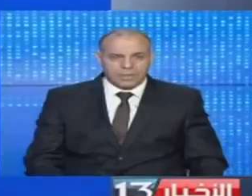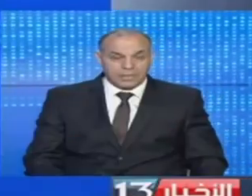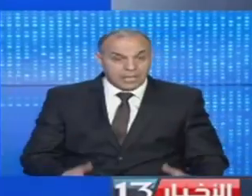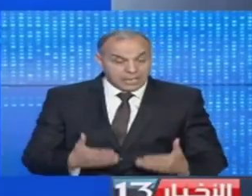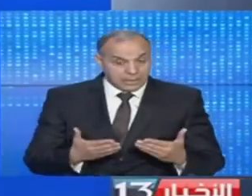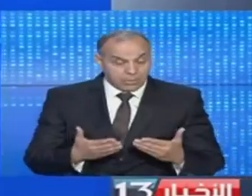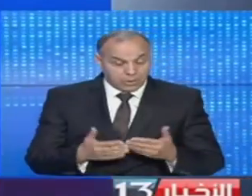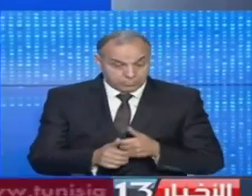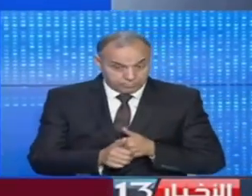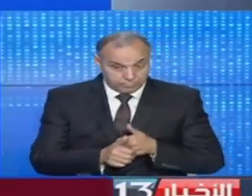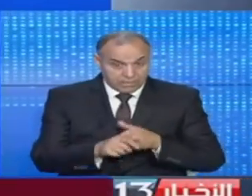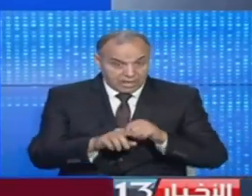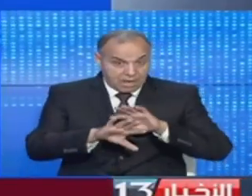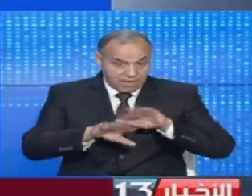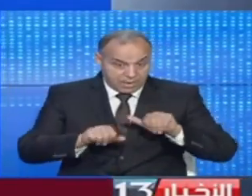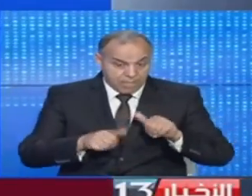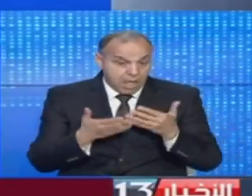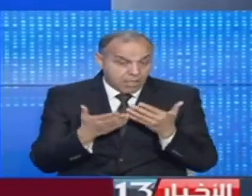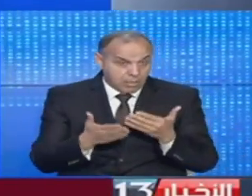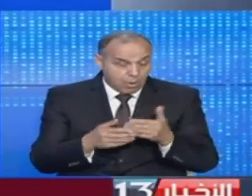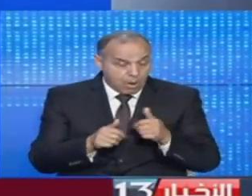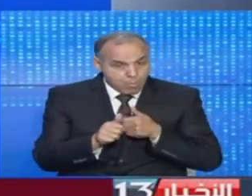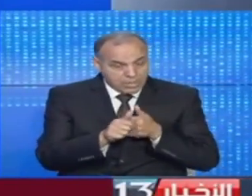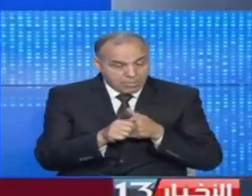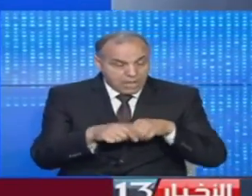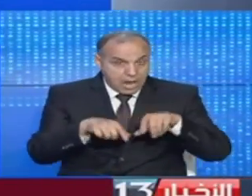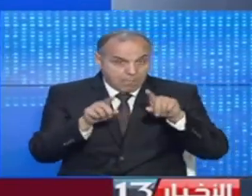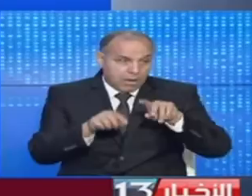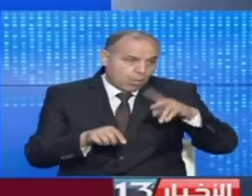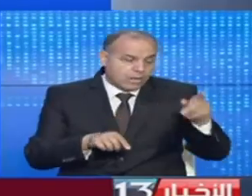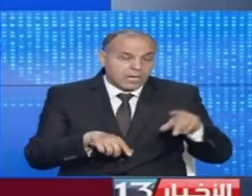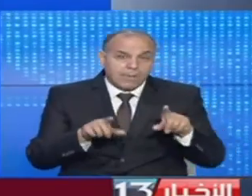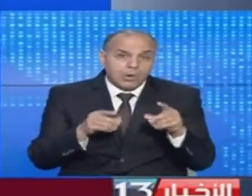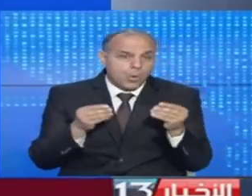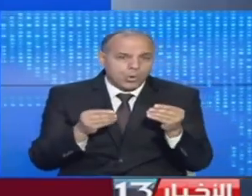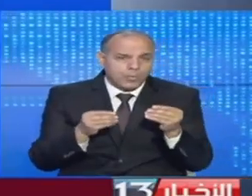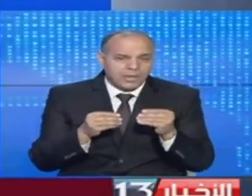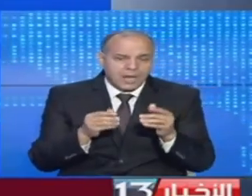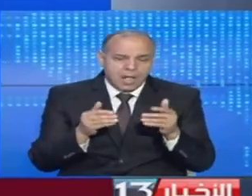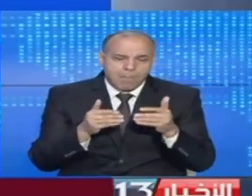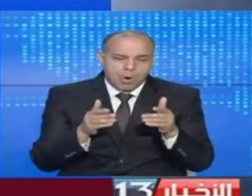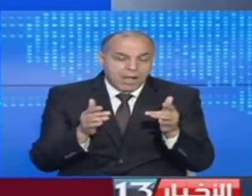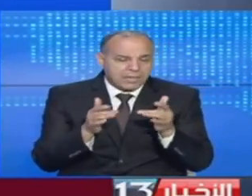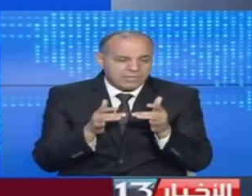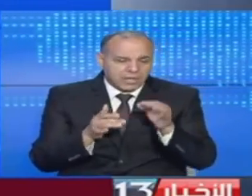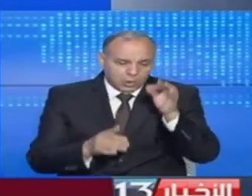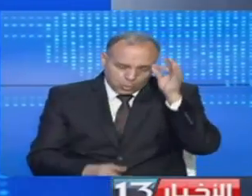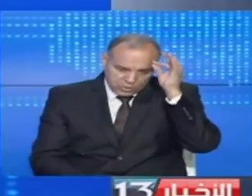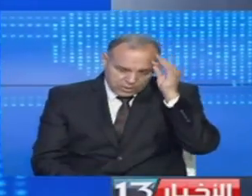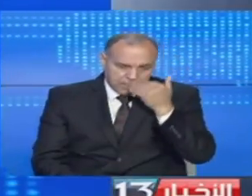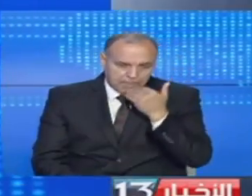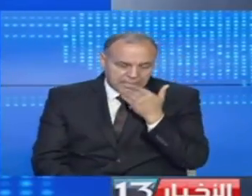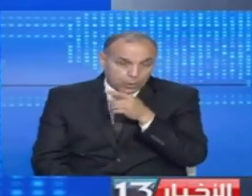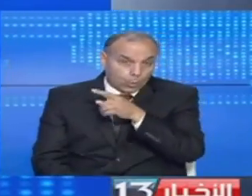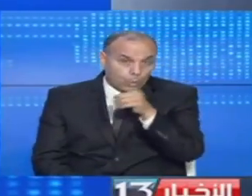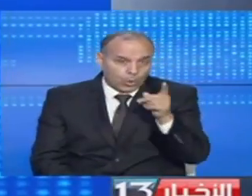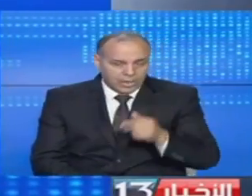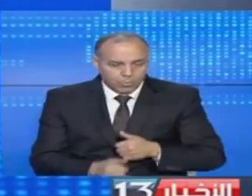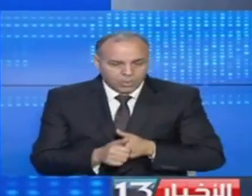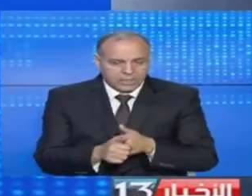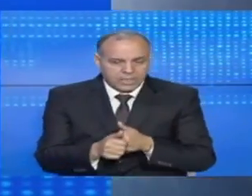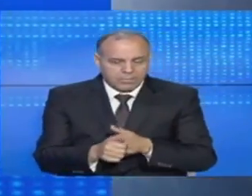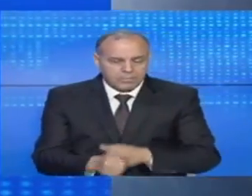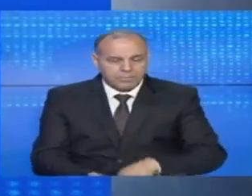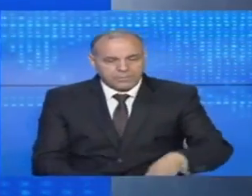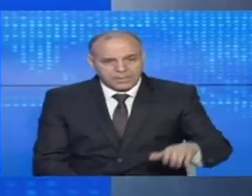ونشر في الختام لانه بامكانكم متابعه هذه النشره وغيرها من الاخبار على بوابه التونسيه شكرا لحسن المتابعه